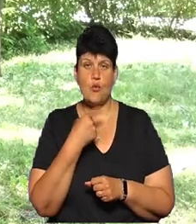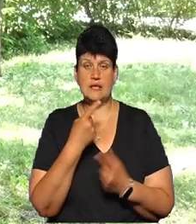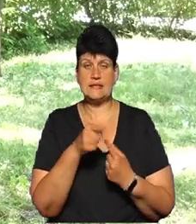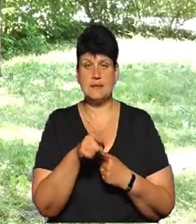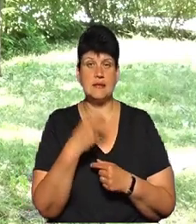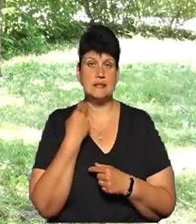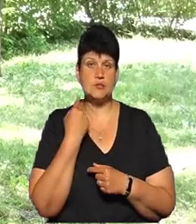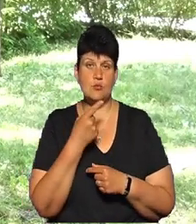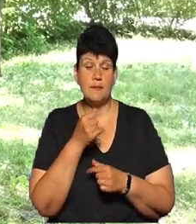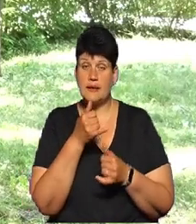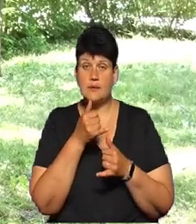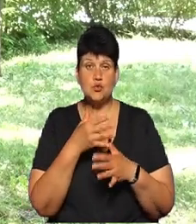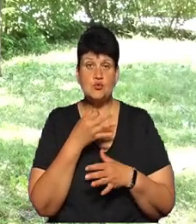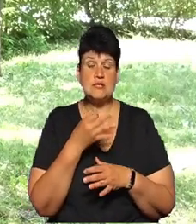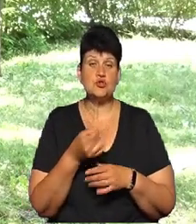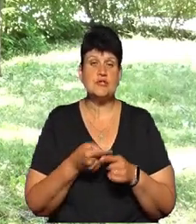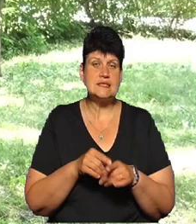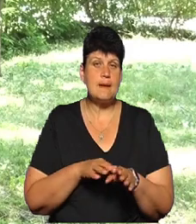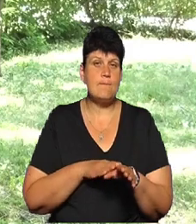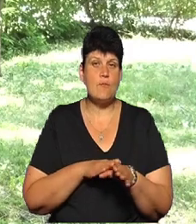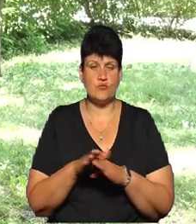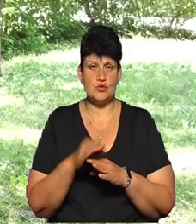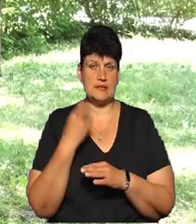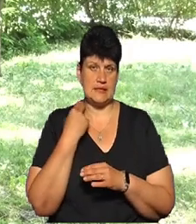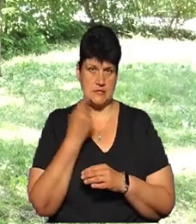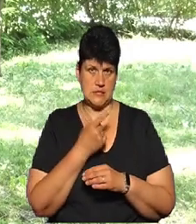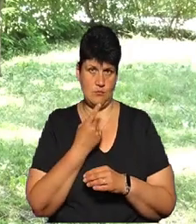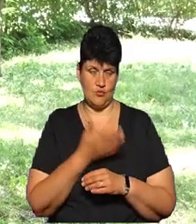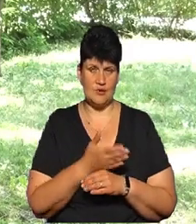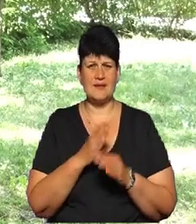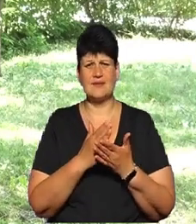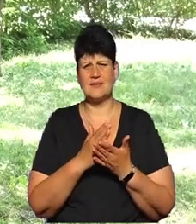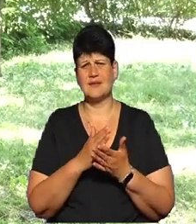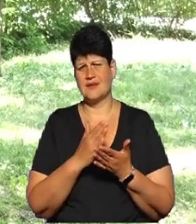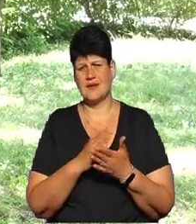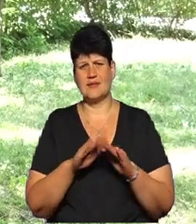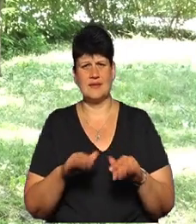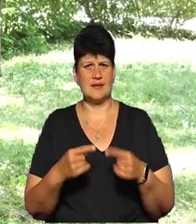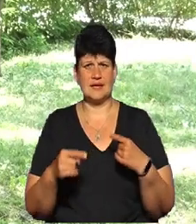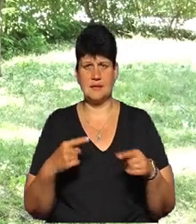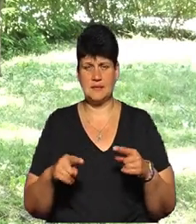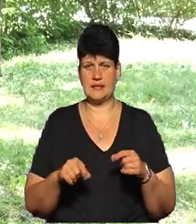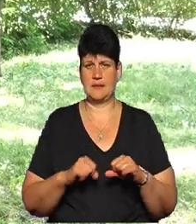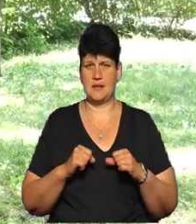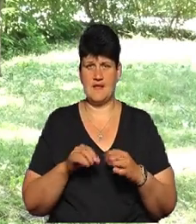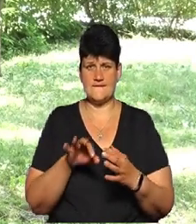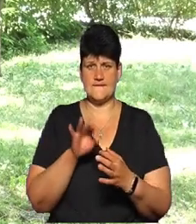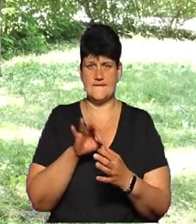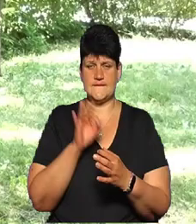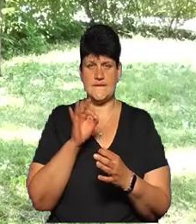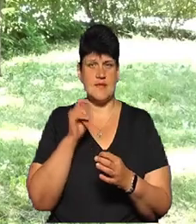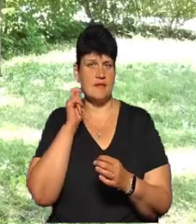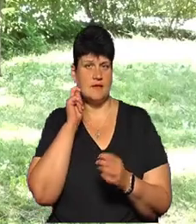Але, звичайно, ми не можемо сказати, що це повноцінно англійською мовою, тому що дітки є різні. Ми намагалися підібрати вікову категорію